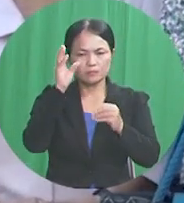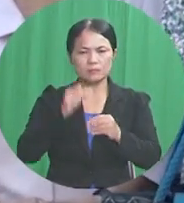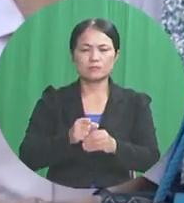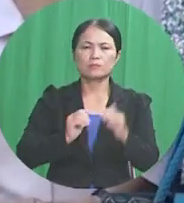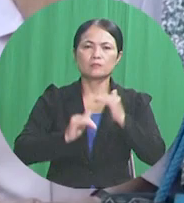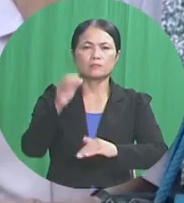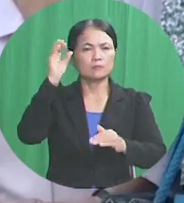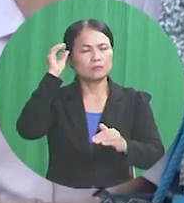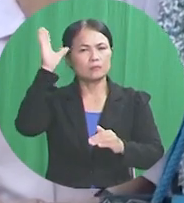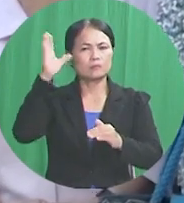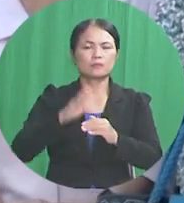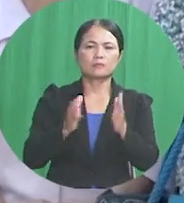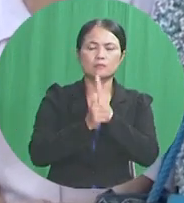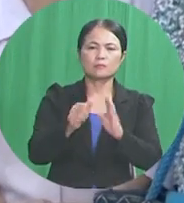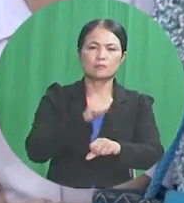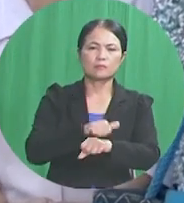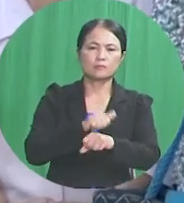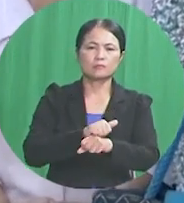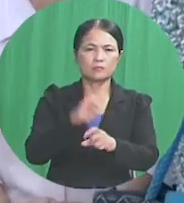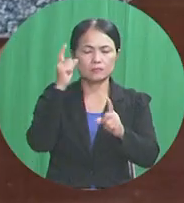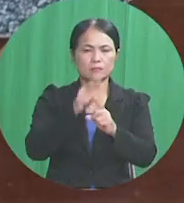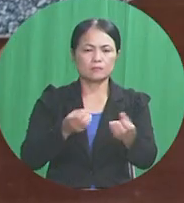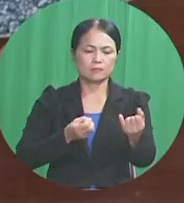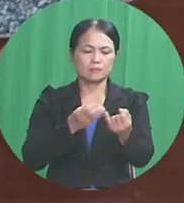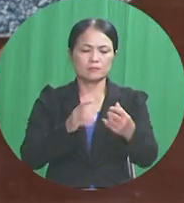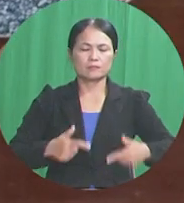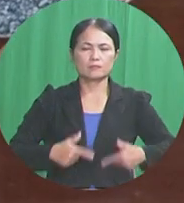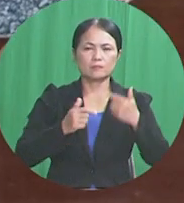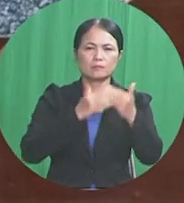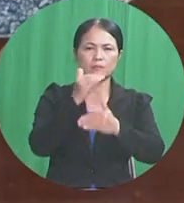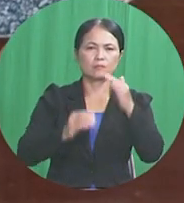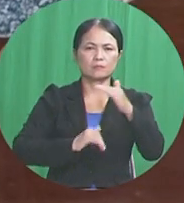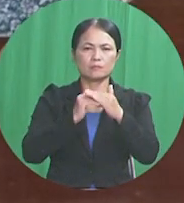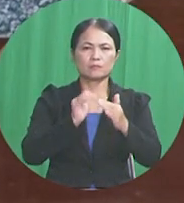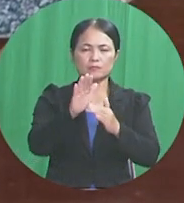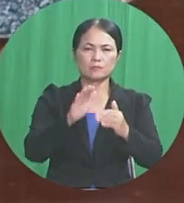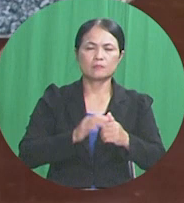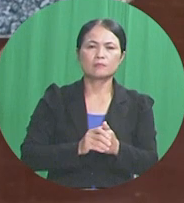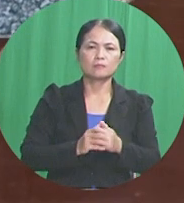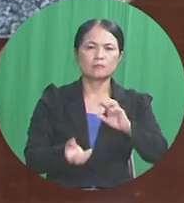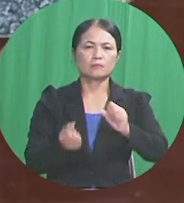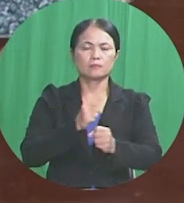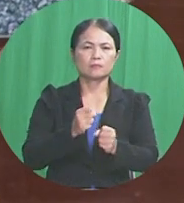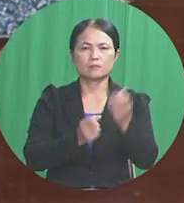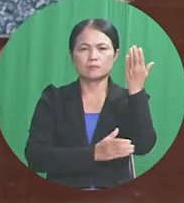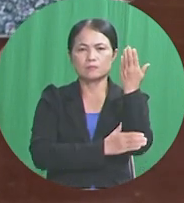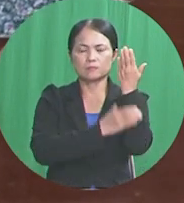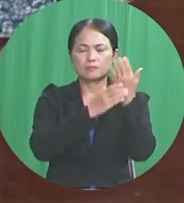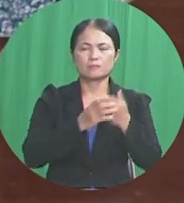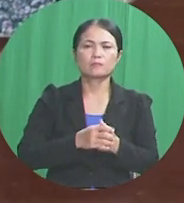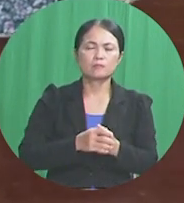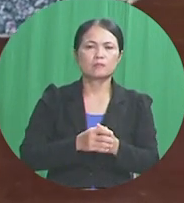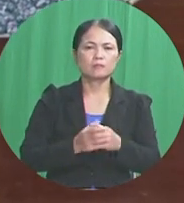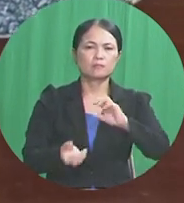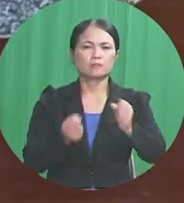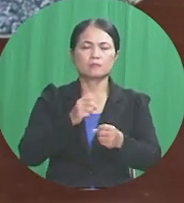การจำแนกดังบังการจำเรียนการเงียดำใบจึงจำชีวิตหนึ่งอภิวัตสมัติเพียบระบอกหลวนเอาคลายจีตรงแปลงสนองหรือใส่หนึ่